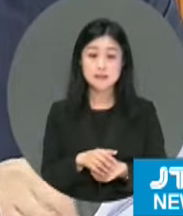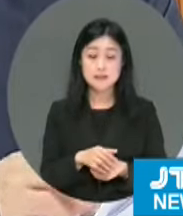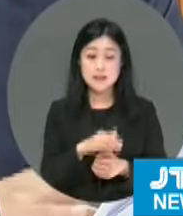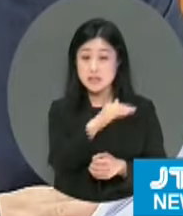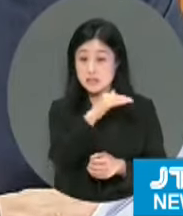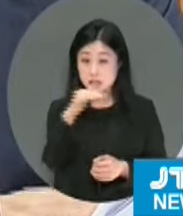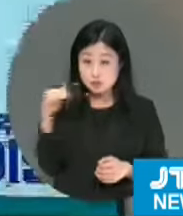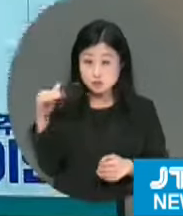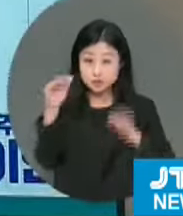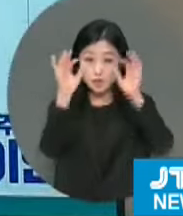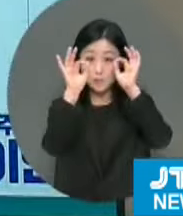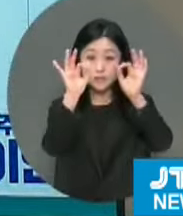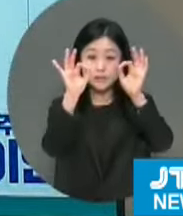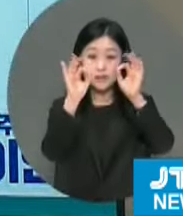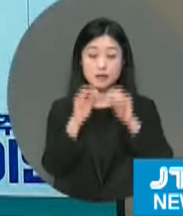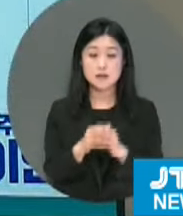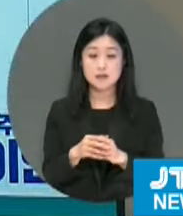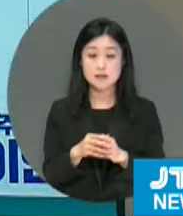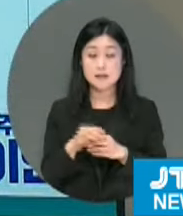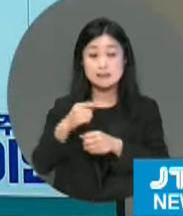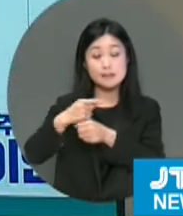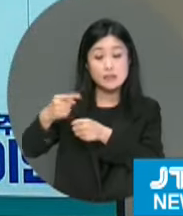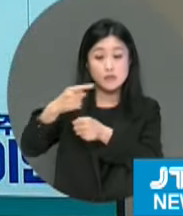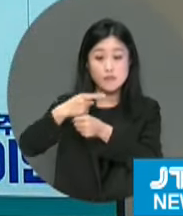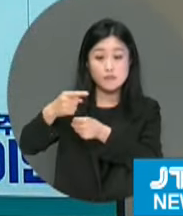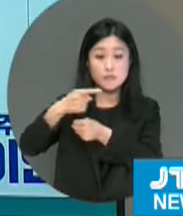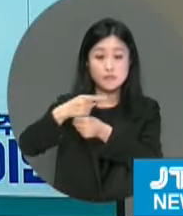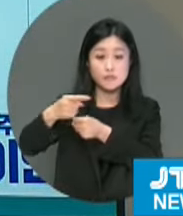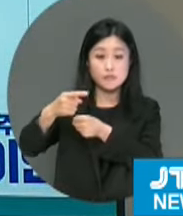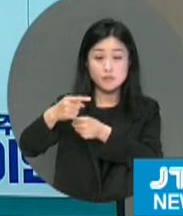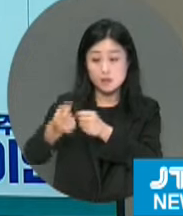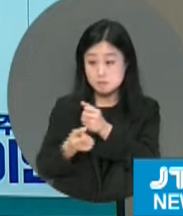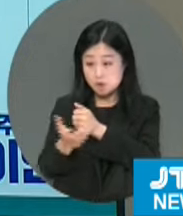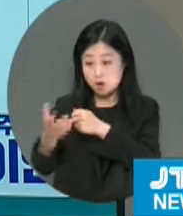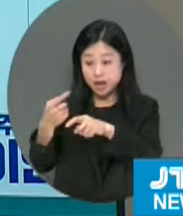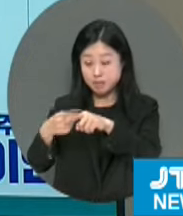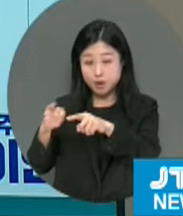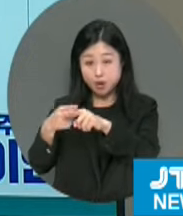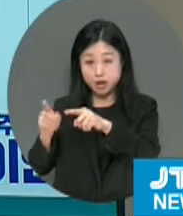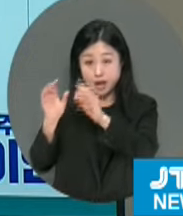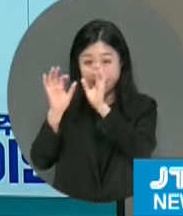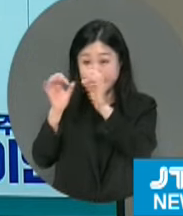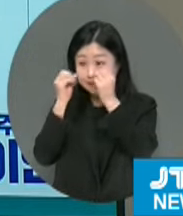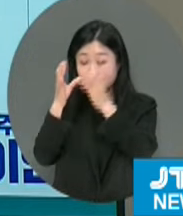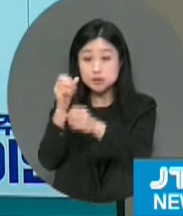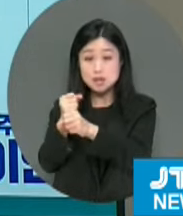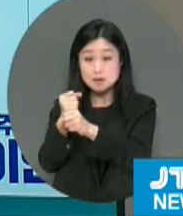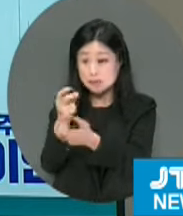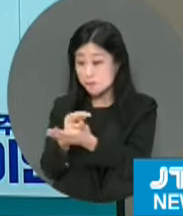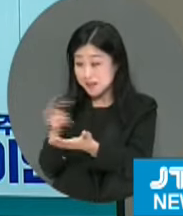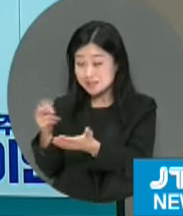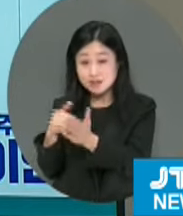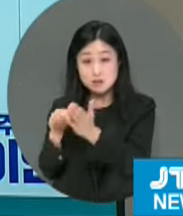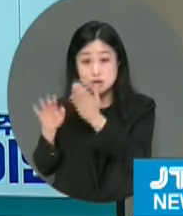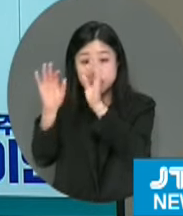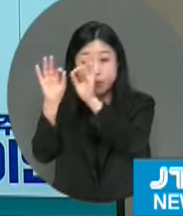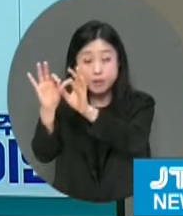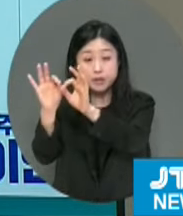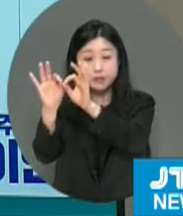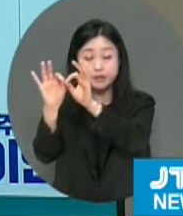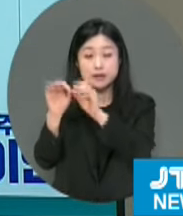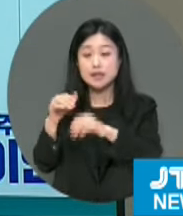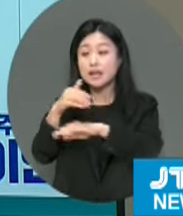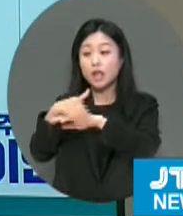삼았는데 25년도 그 영향평가 지표를 새롭게 제정을 보면은 그냥 개선